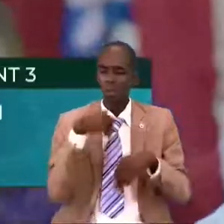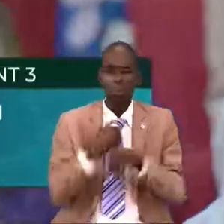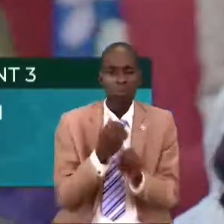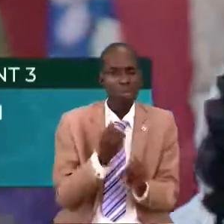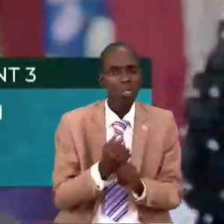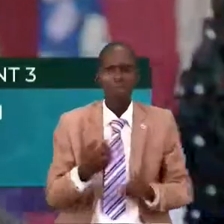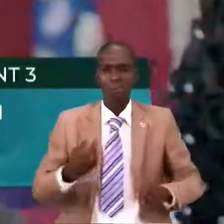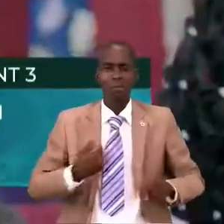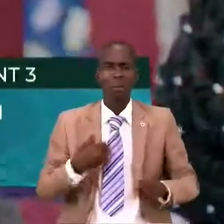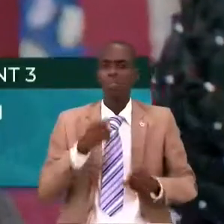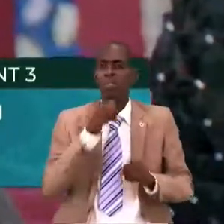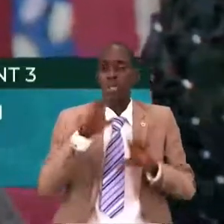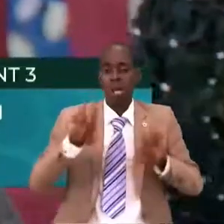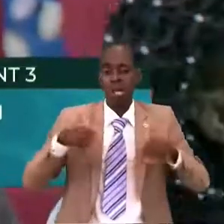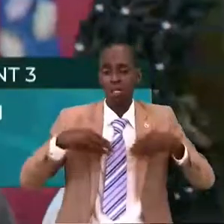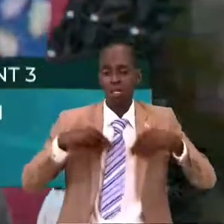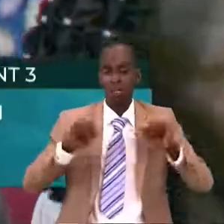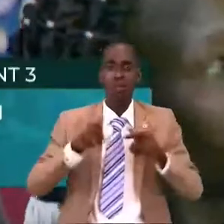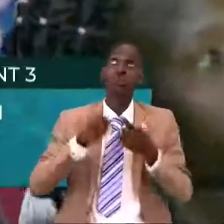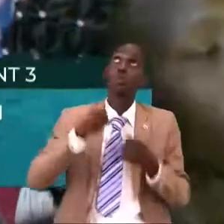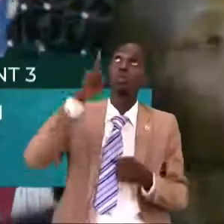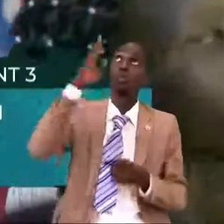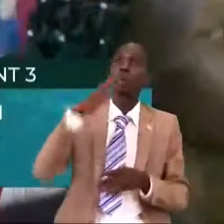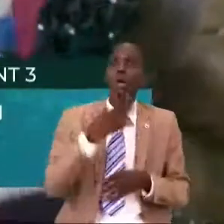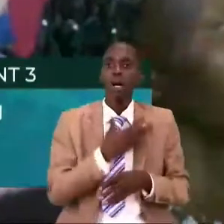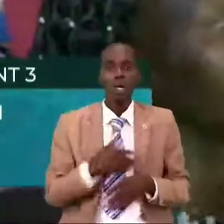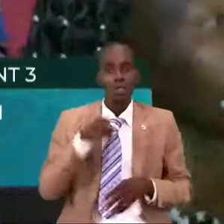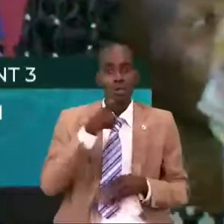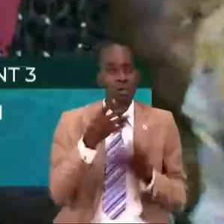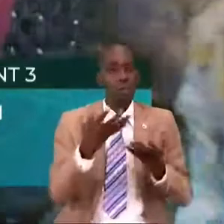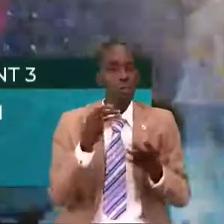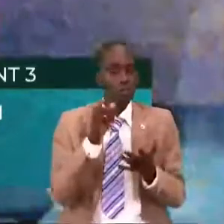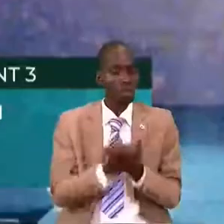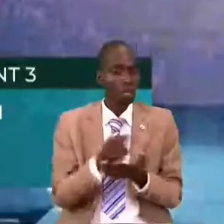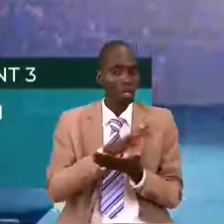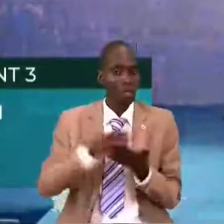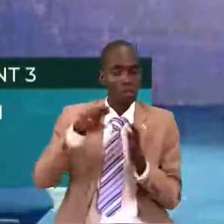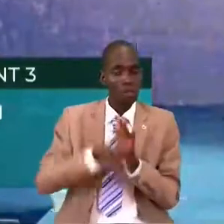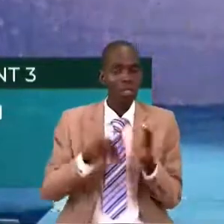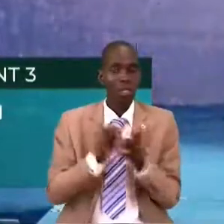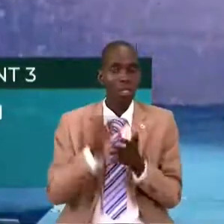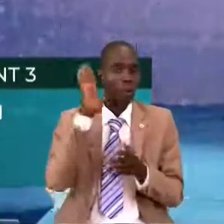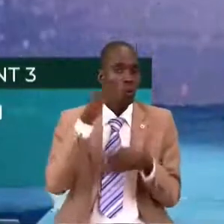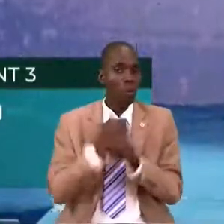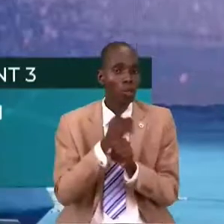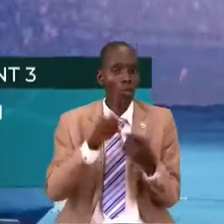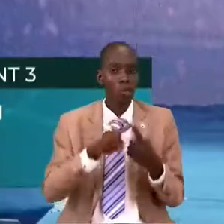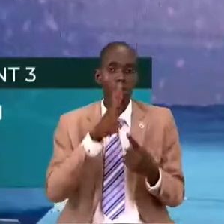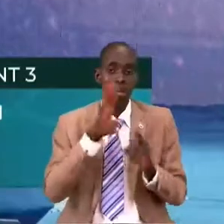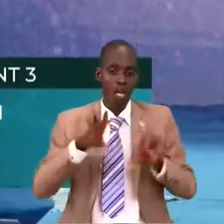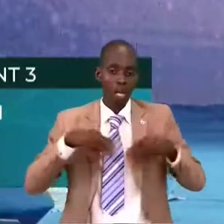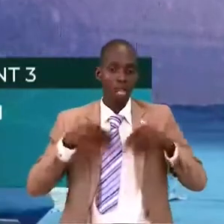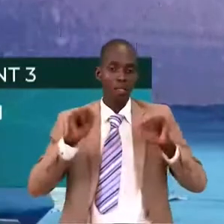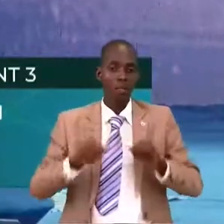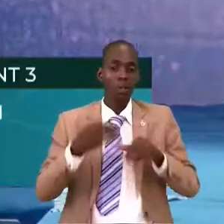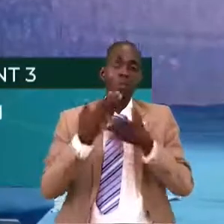justice qui te rendra acceptable dans les parvis du ciel. Tu as faim, tu as soif, tu dis, oh